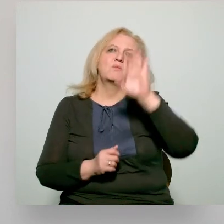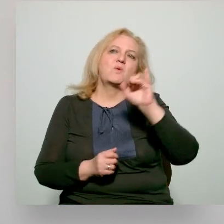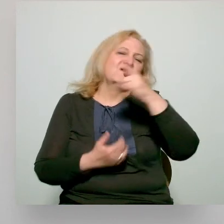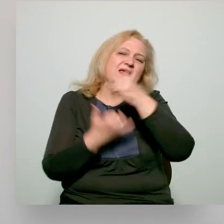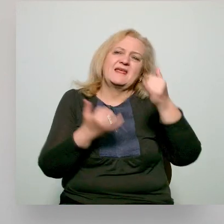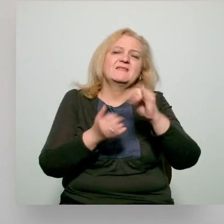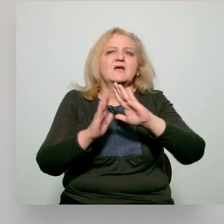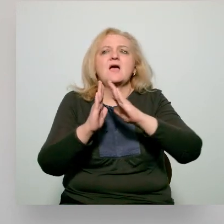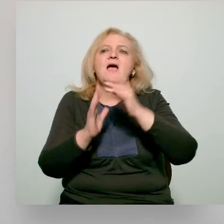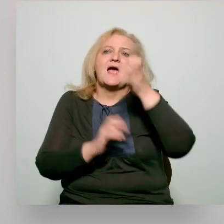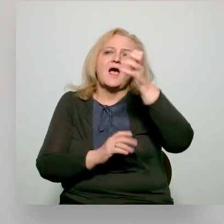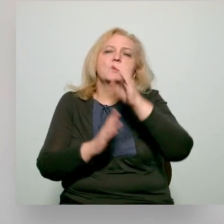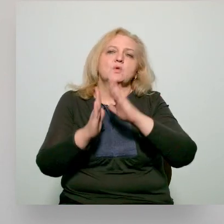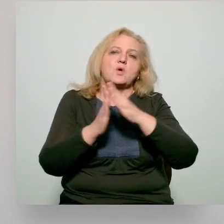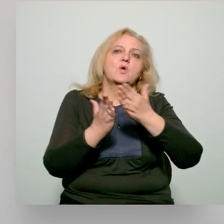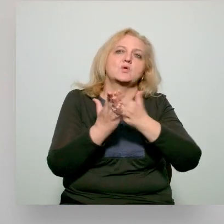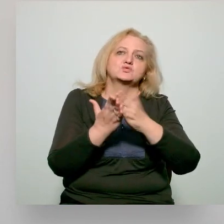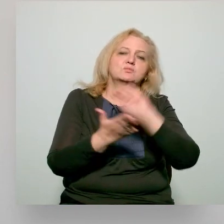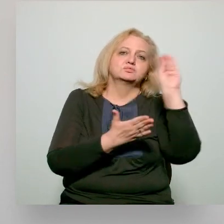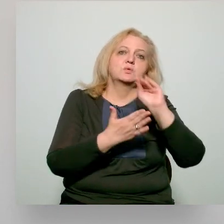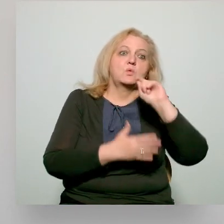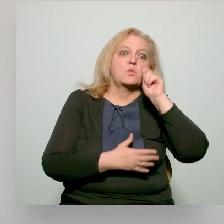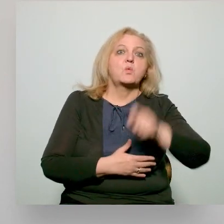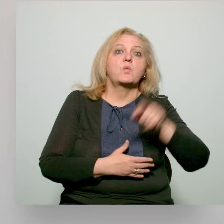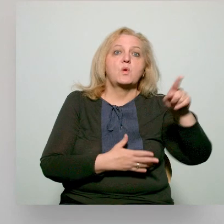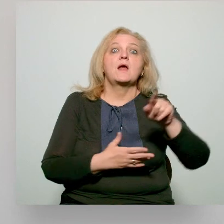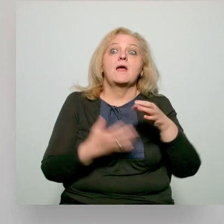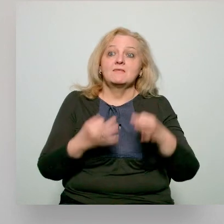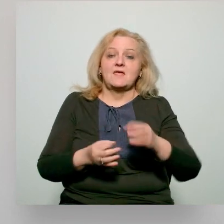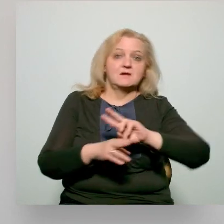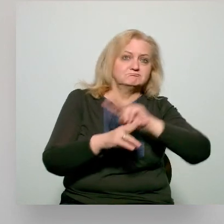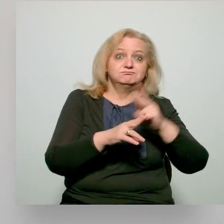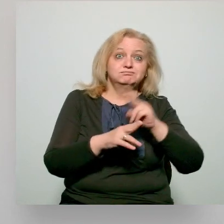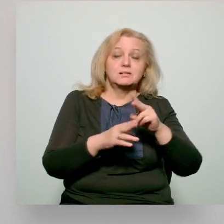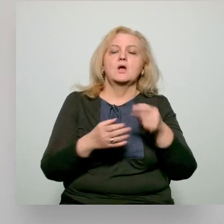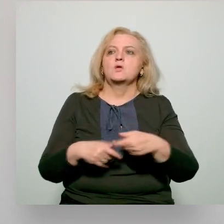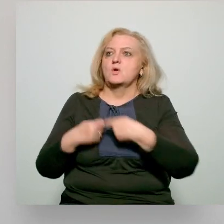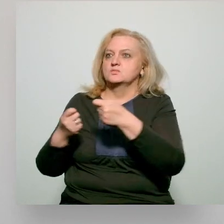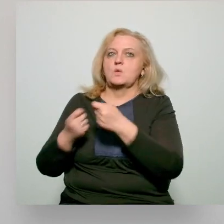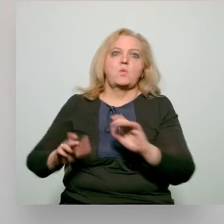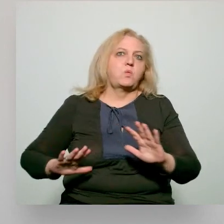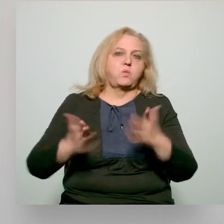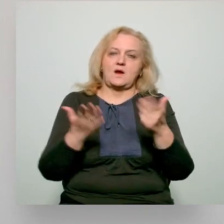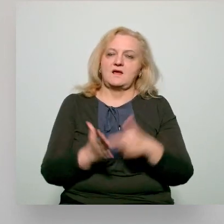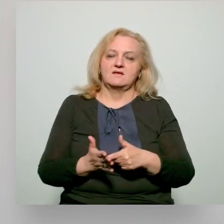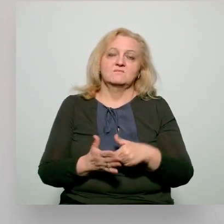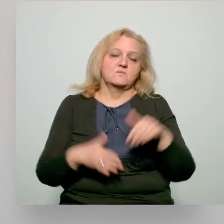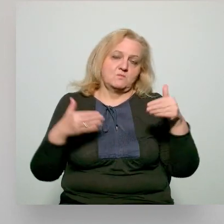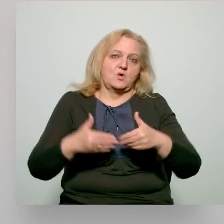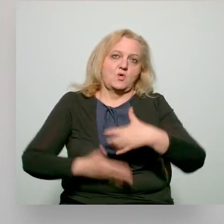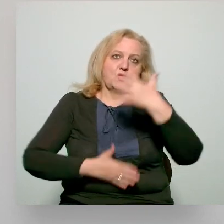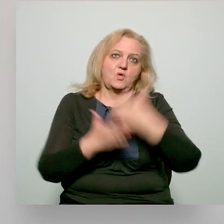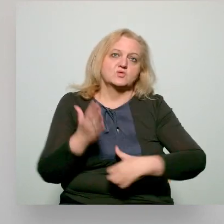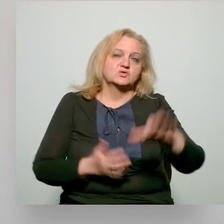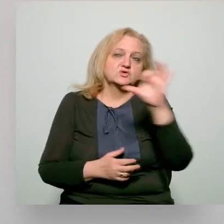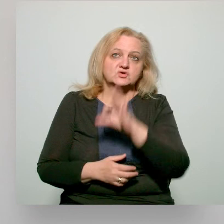ukraińskich, to właśnie teraz powinniśmy to wydawać, bo to okno pozostaje otwarte i musimy skorzystać z tej szansy. Jeśli